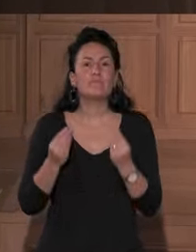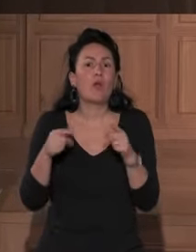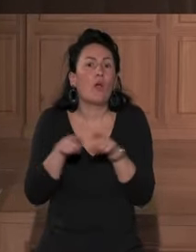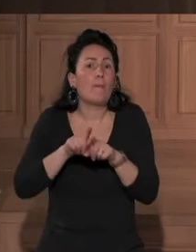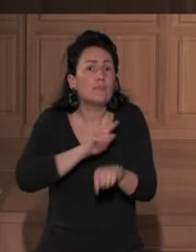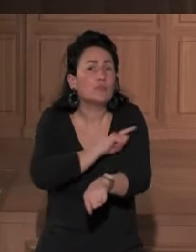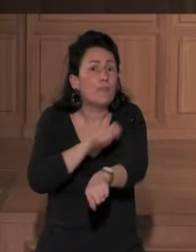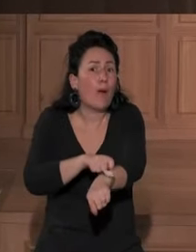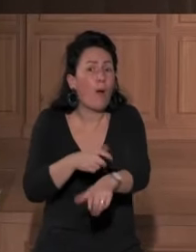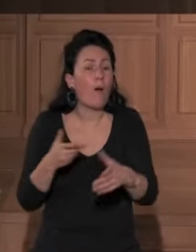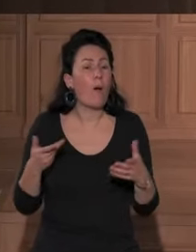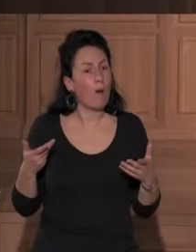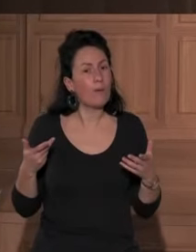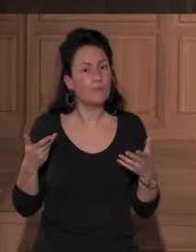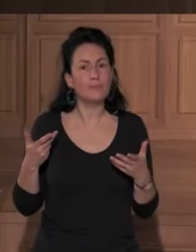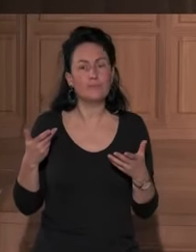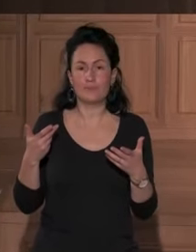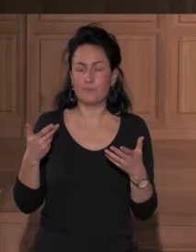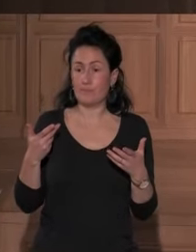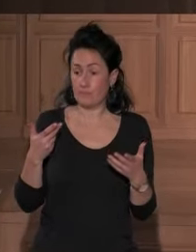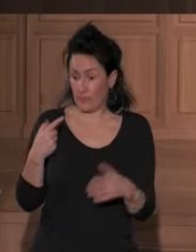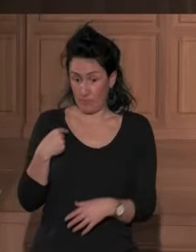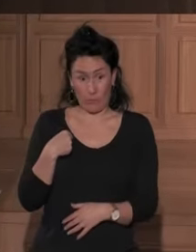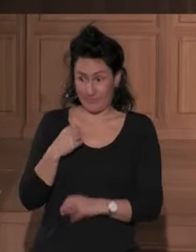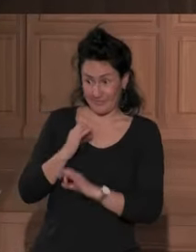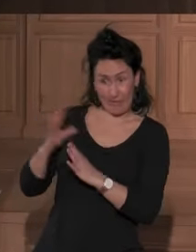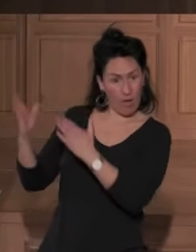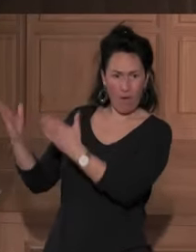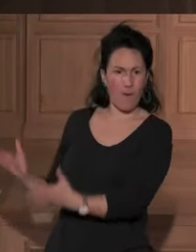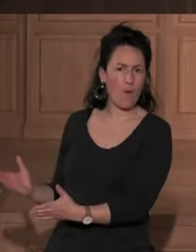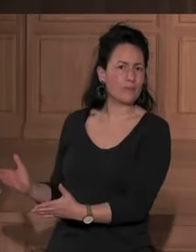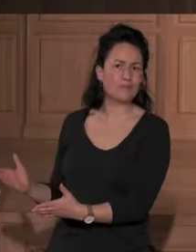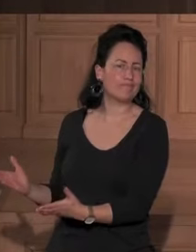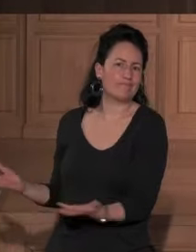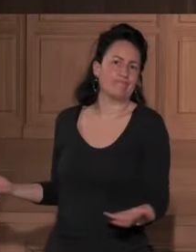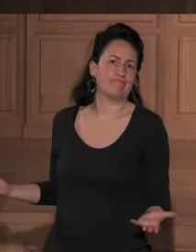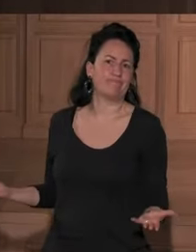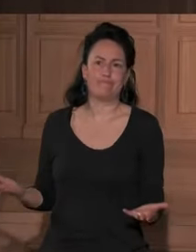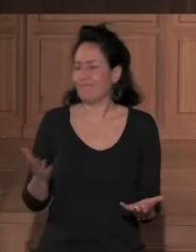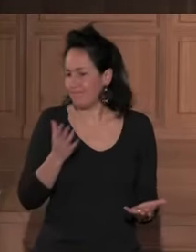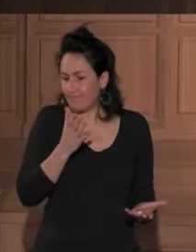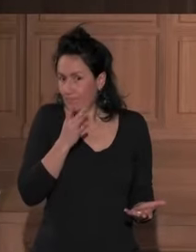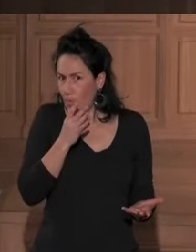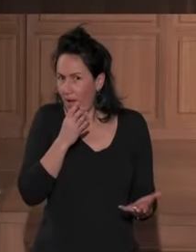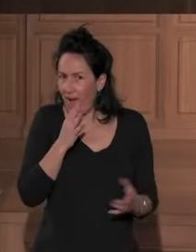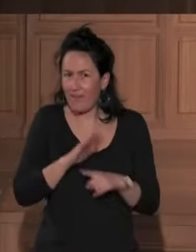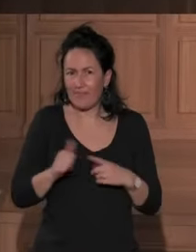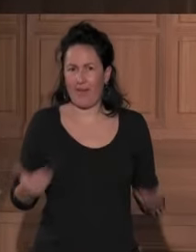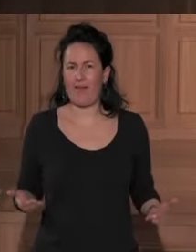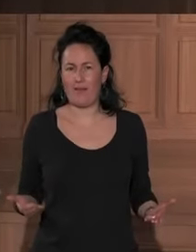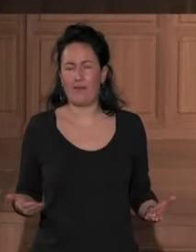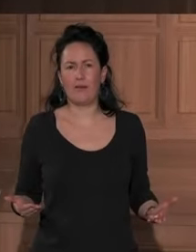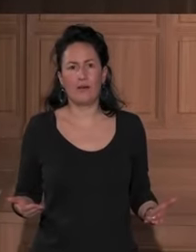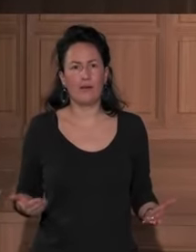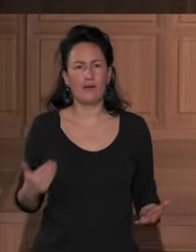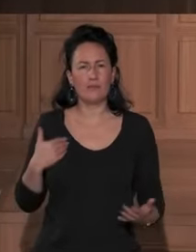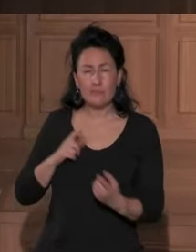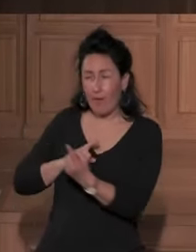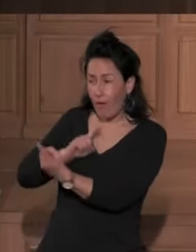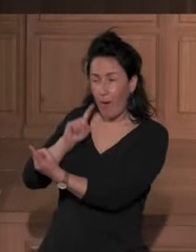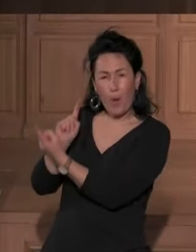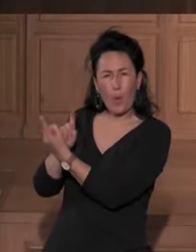ça. Je pense que moi, sans Daoud, je ne crois pas que je ferais ce que je fais. Moi, quand j'ai vu Daoud, j'ai